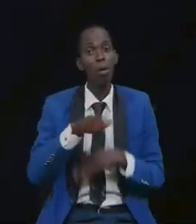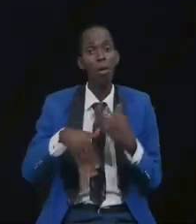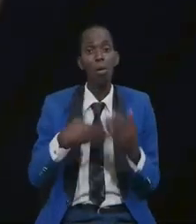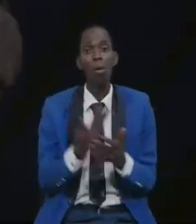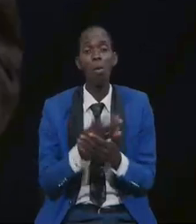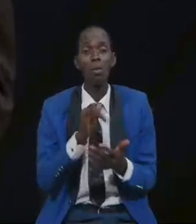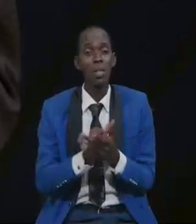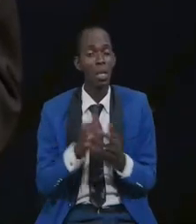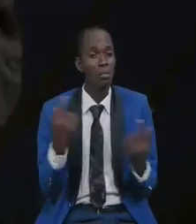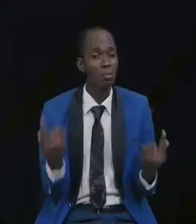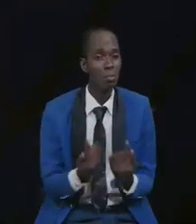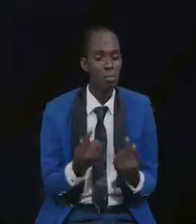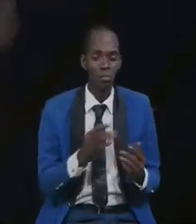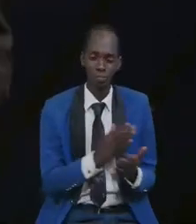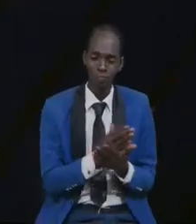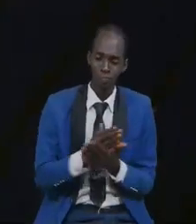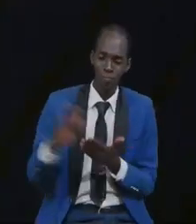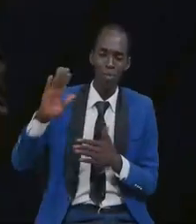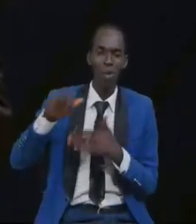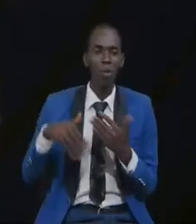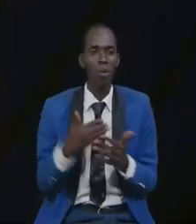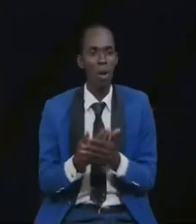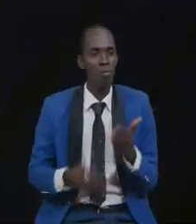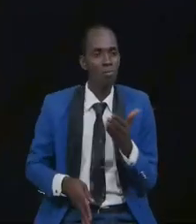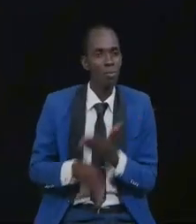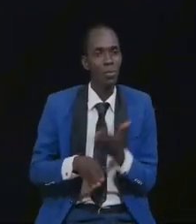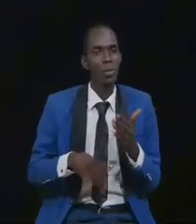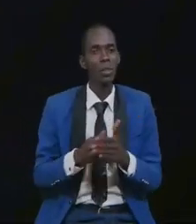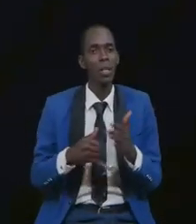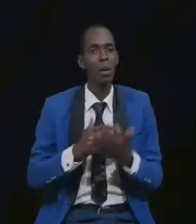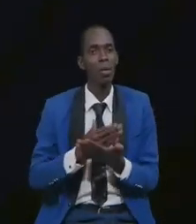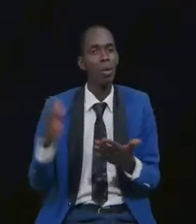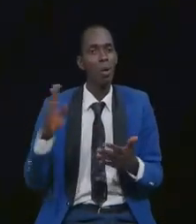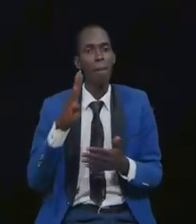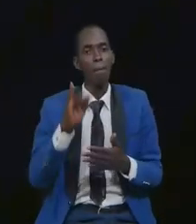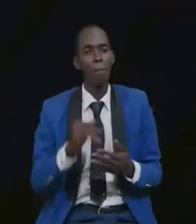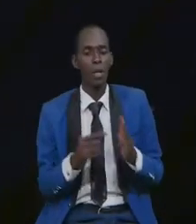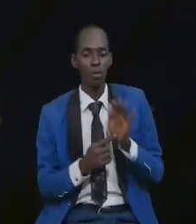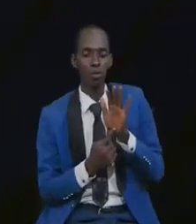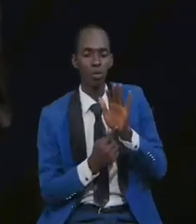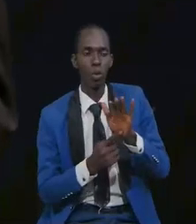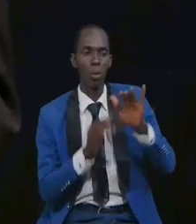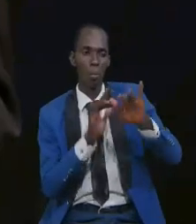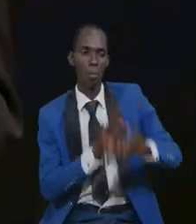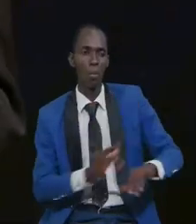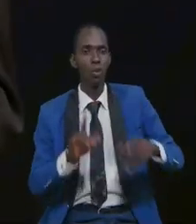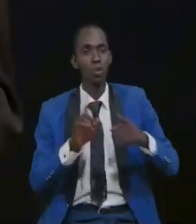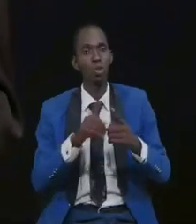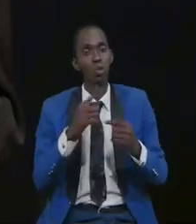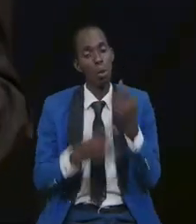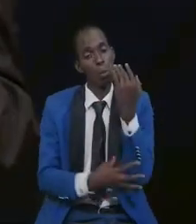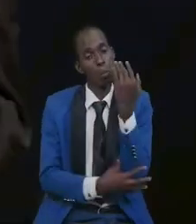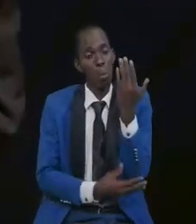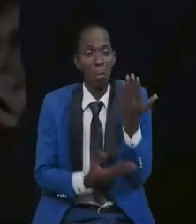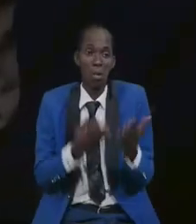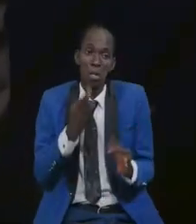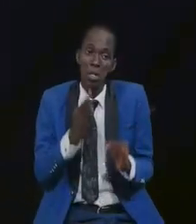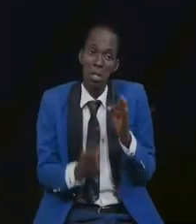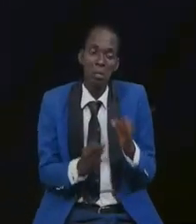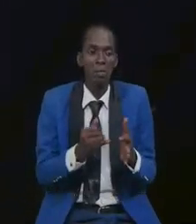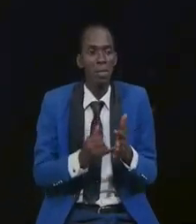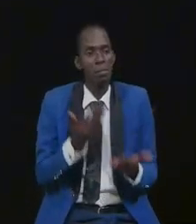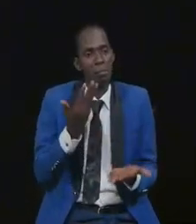dois les laisser de côté et tu dois les jeter loin de toi en démontrant la miséricorde aux gens, en usant de compassion envers